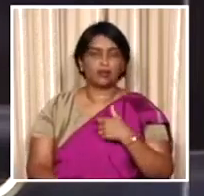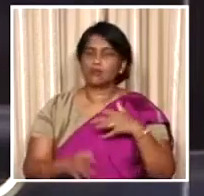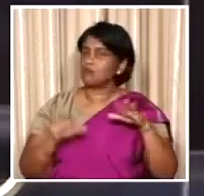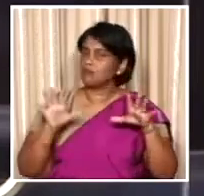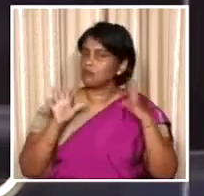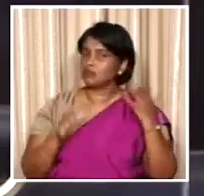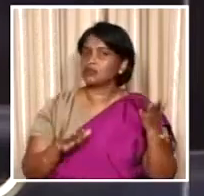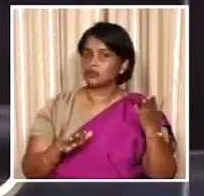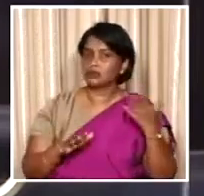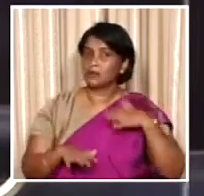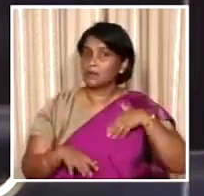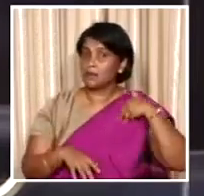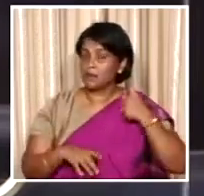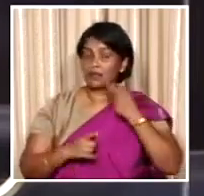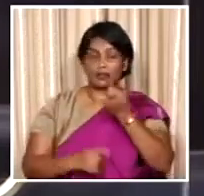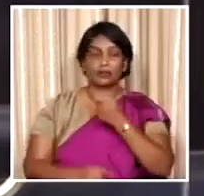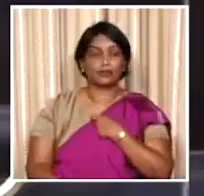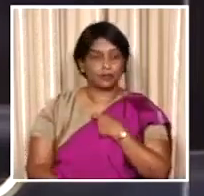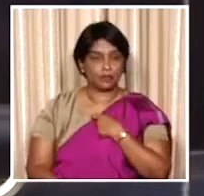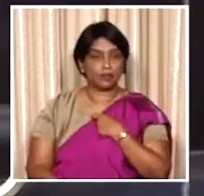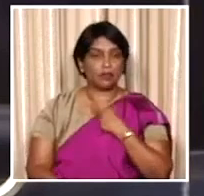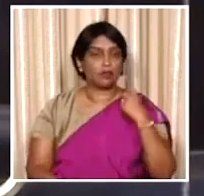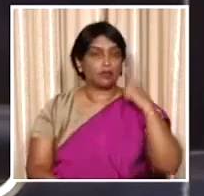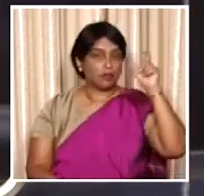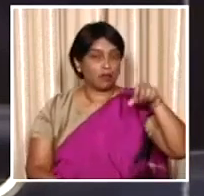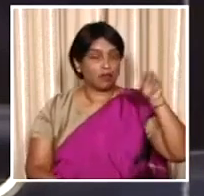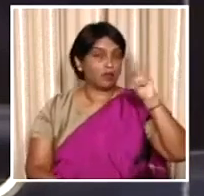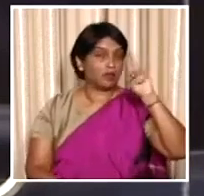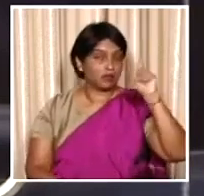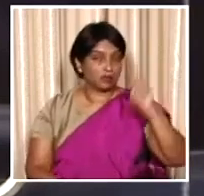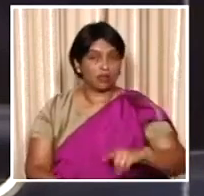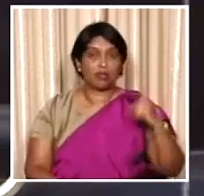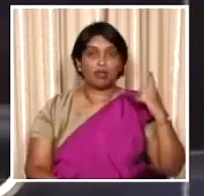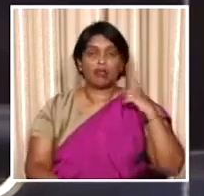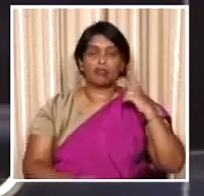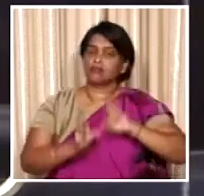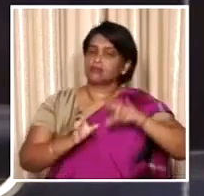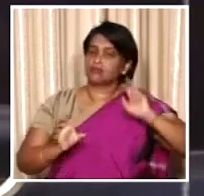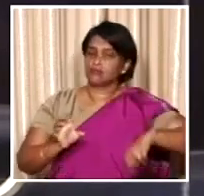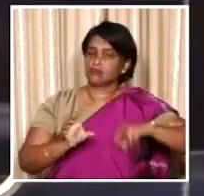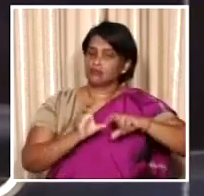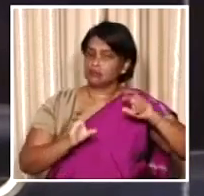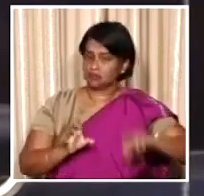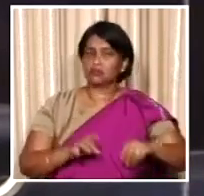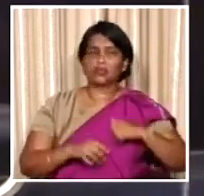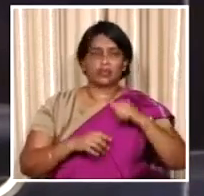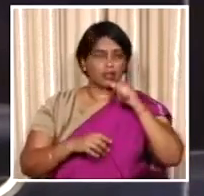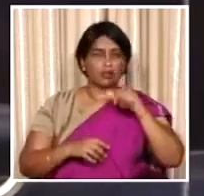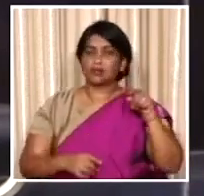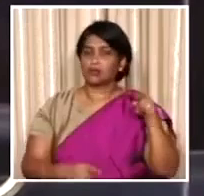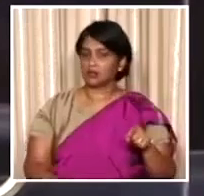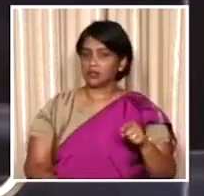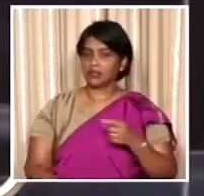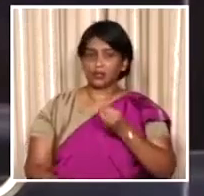වුණා. එතන ප්‍රධානී අපිට කිව්වා සොල්දාදුව 30000ක් විතර ආමියකෙන් ඉවත් වෙලා තියෙනවා කියලා. අත වශයෙන්ම ඔවුන්ට